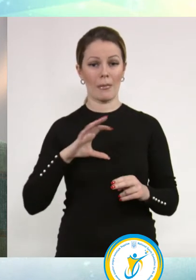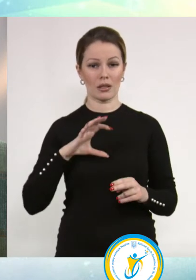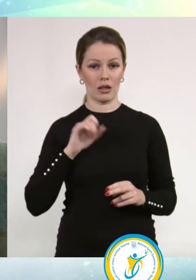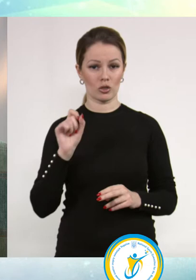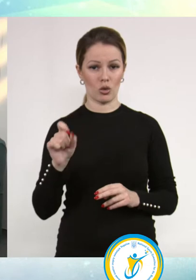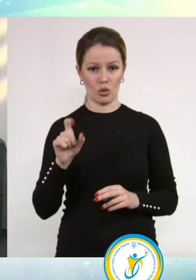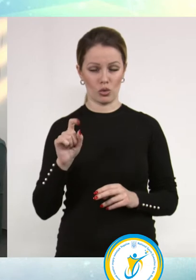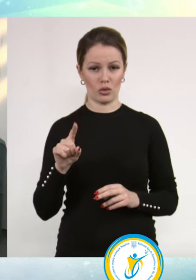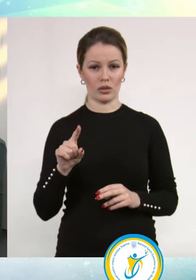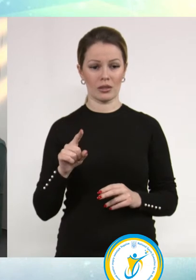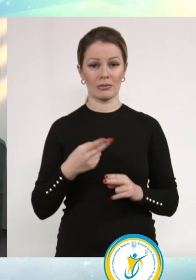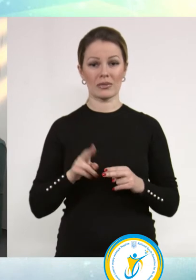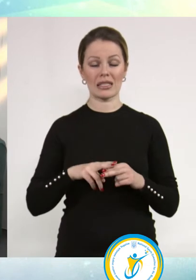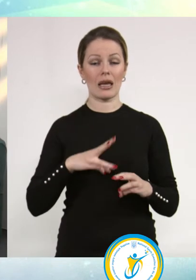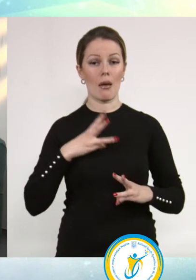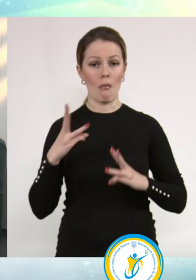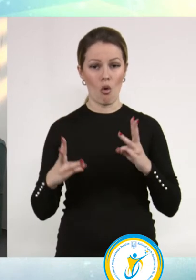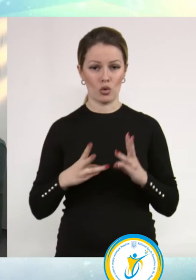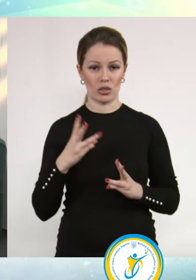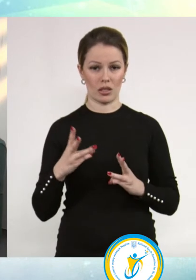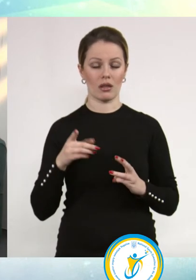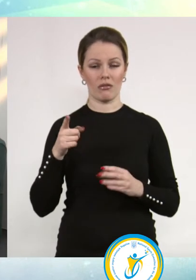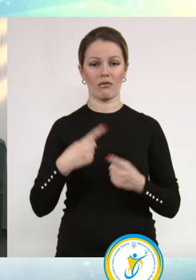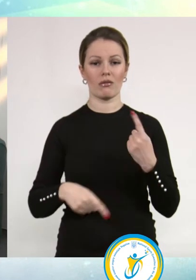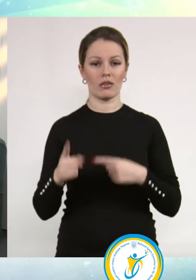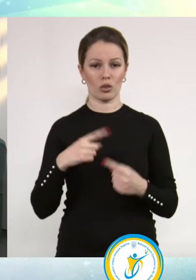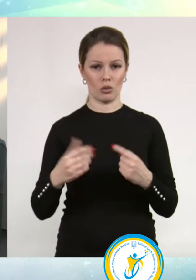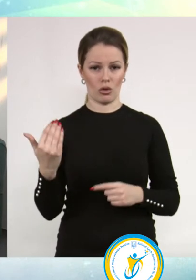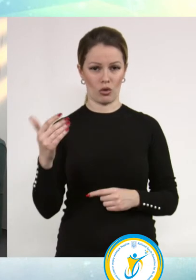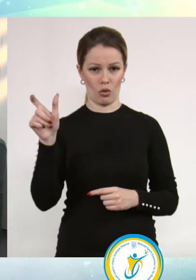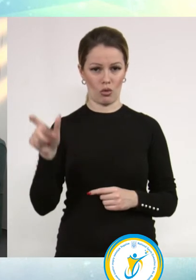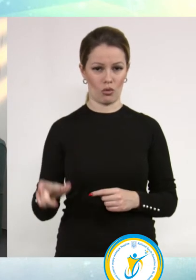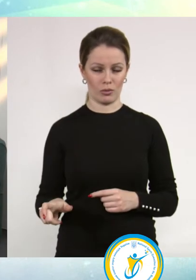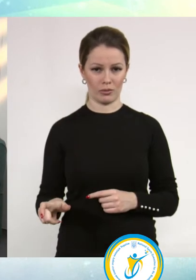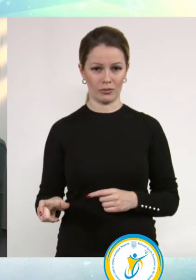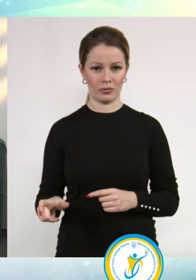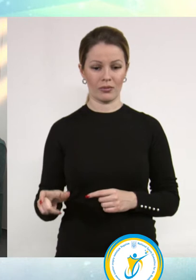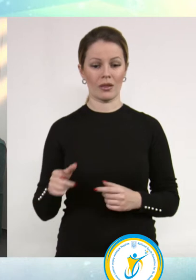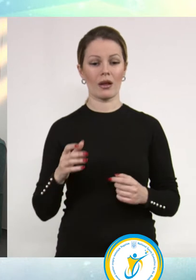от медалі золотої, до оцих от емоцій, напевно, вона його